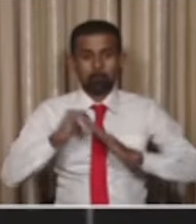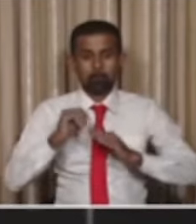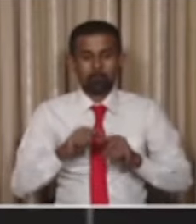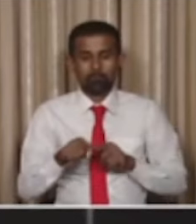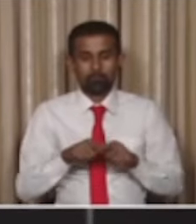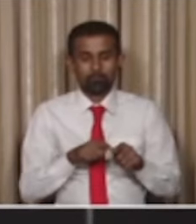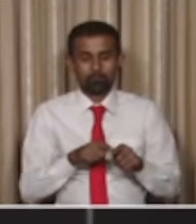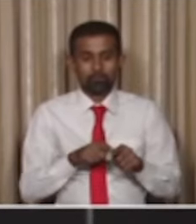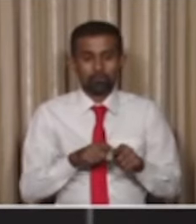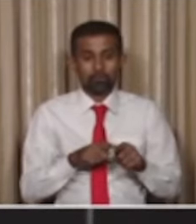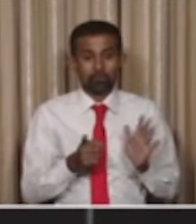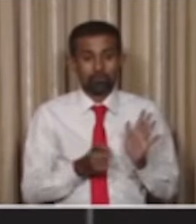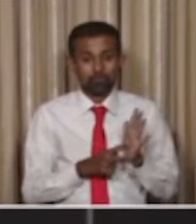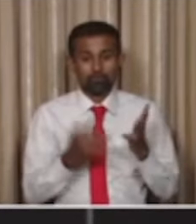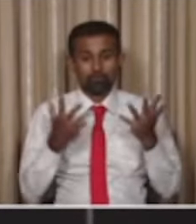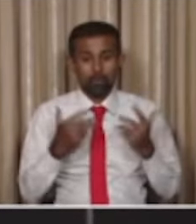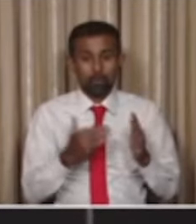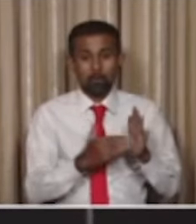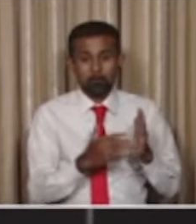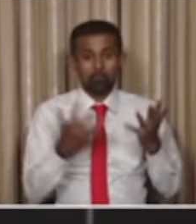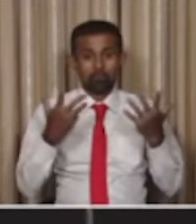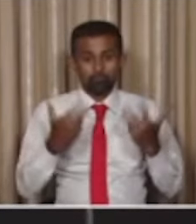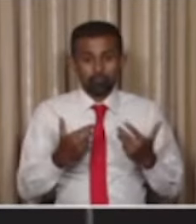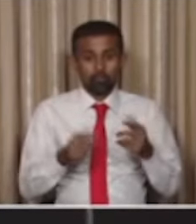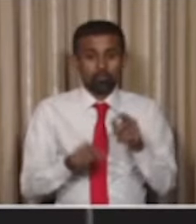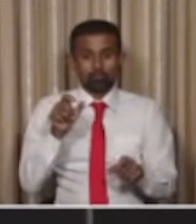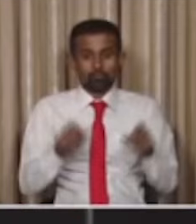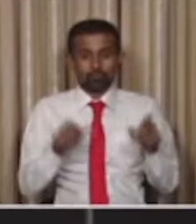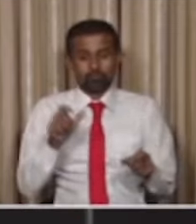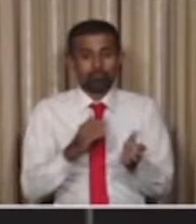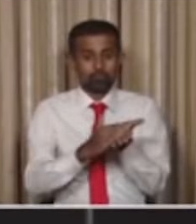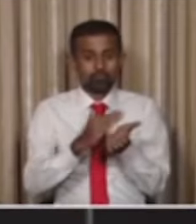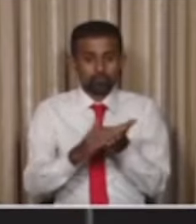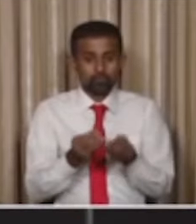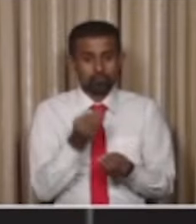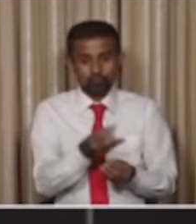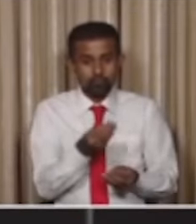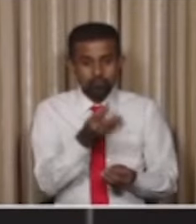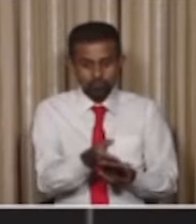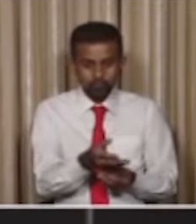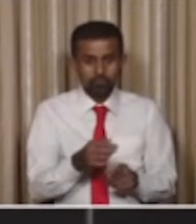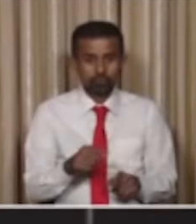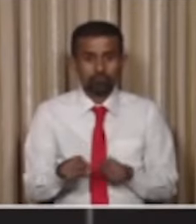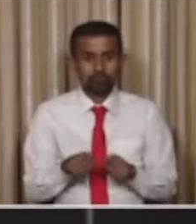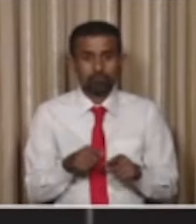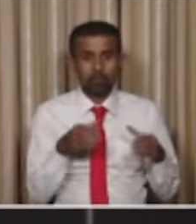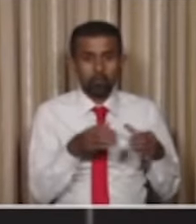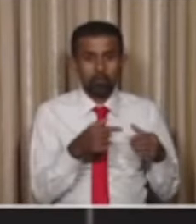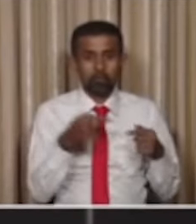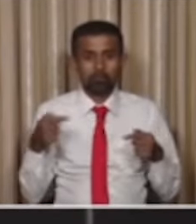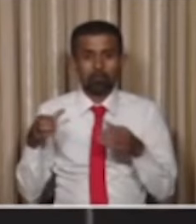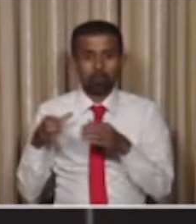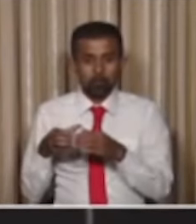වගේම ලක්ෂ සංඛ්‍යාත මිලියන සංඛ්‍යාත ජනතාවකට සේවය කරමින් ඒ වගේම පක්ෂ